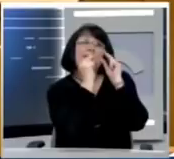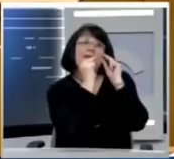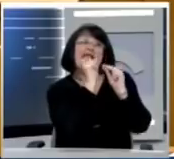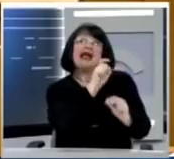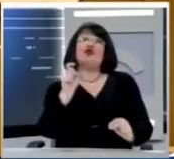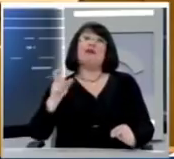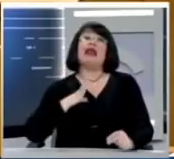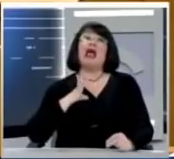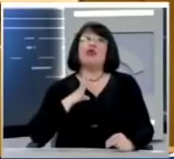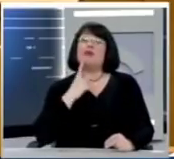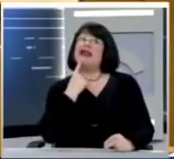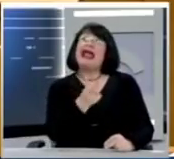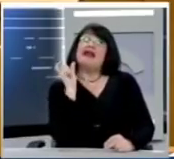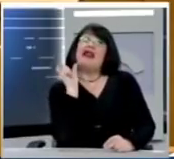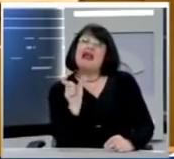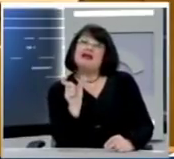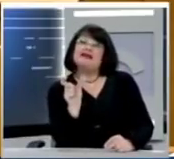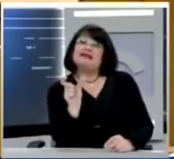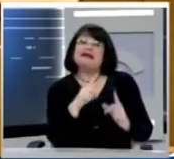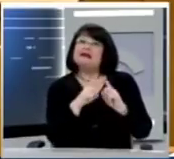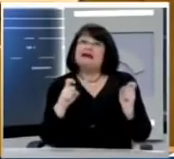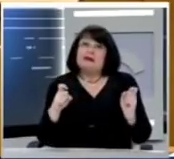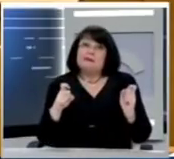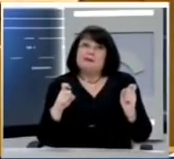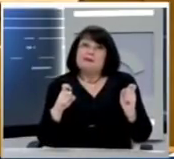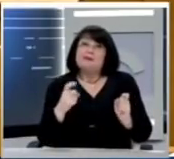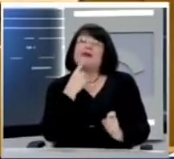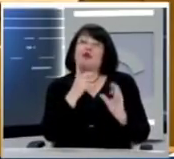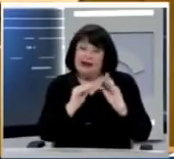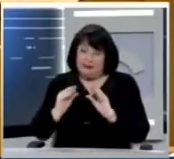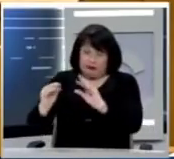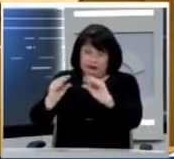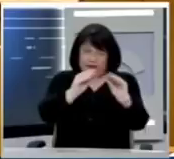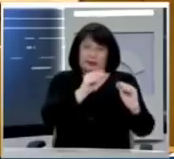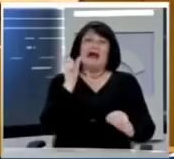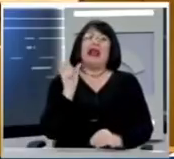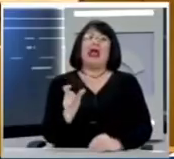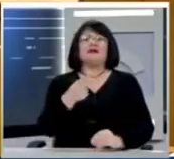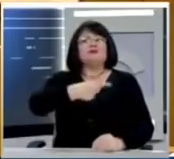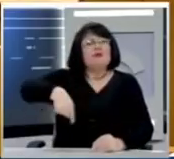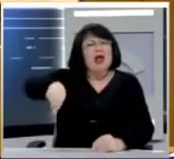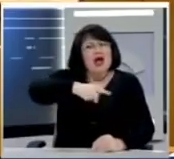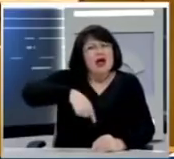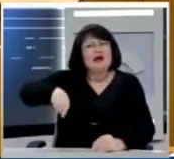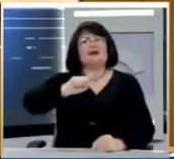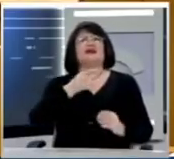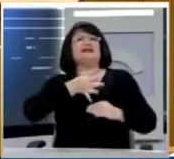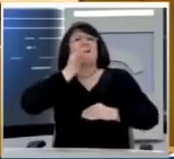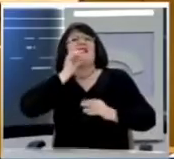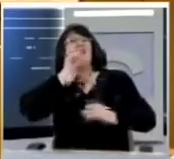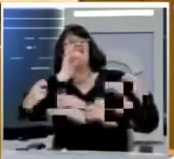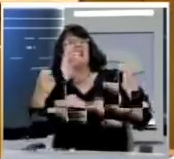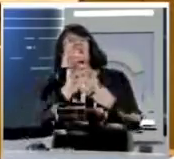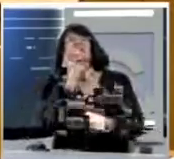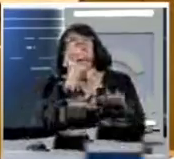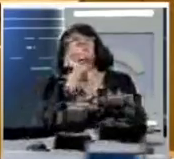εκατομμυρίων συμπολιτών μας, η λέξη που σιγοψιθυρίζουν στις πλατείες και που φωνάζουν στα καφενεία